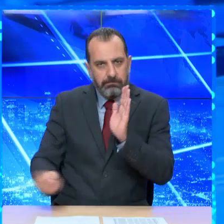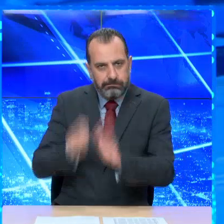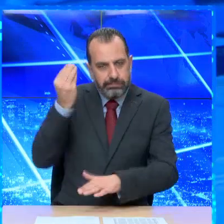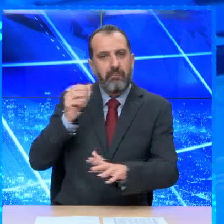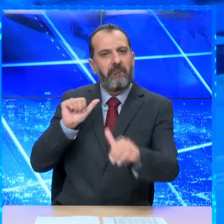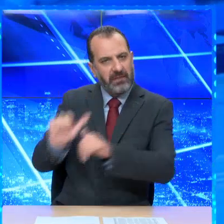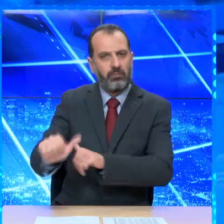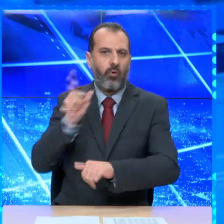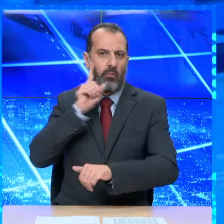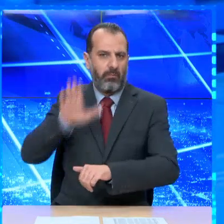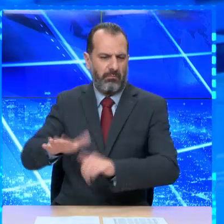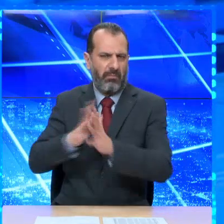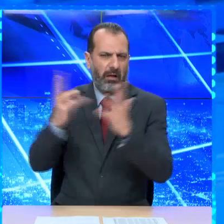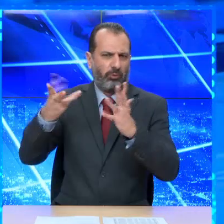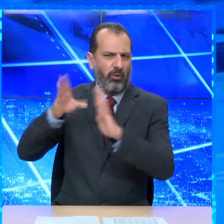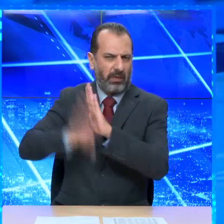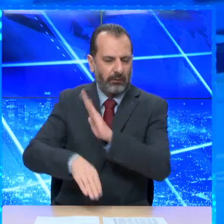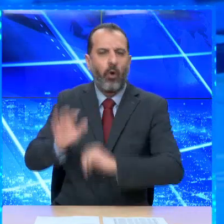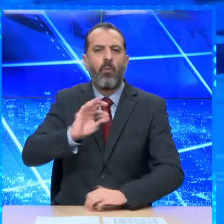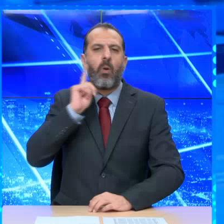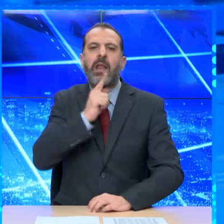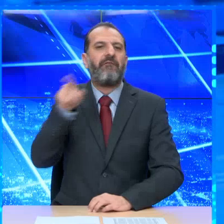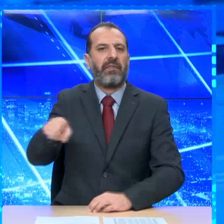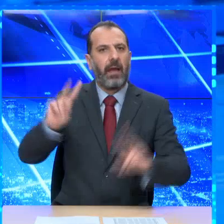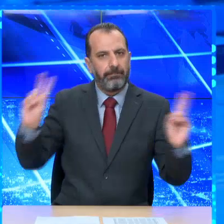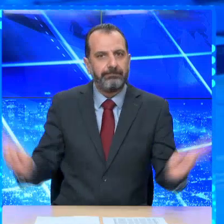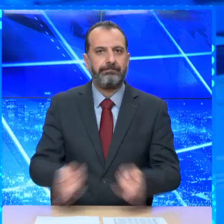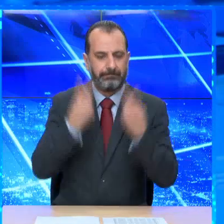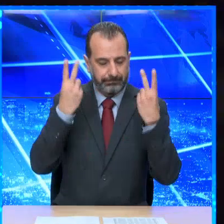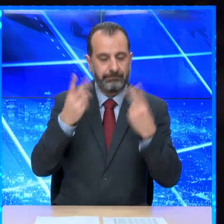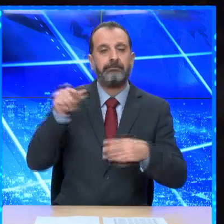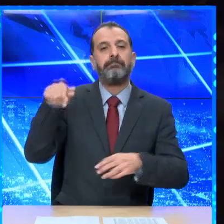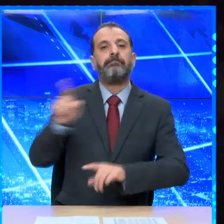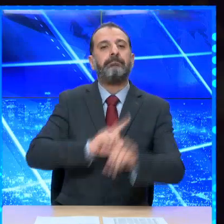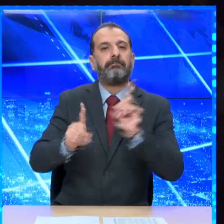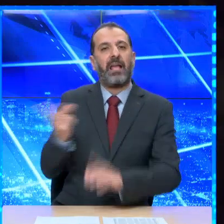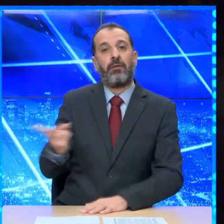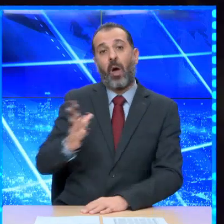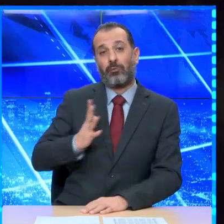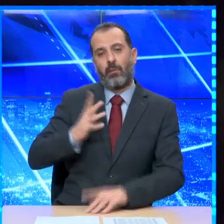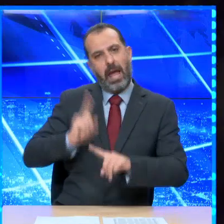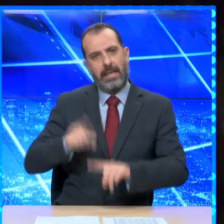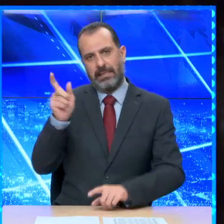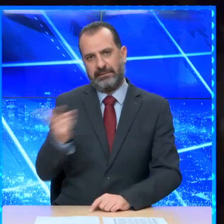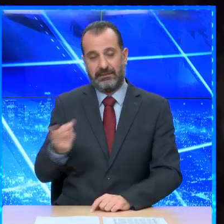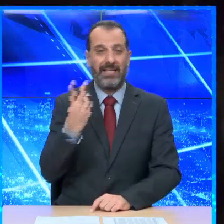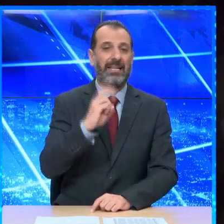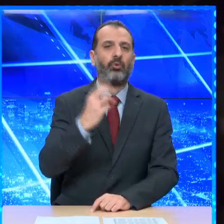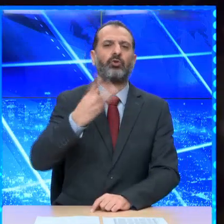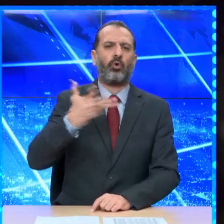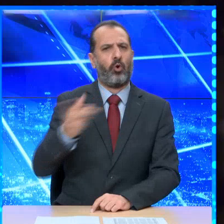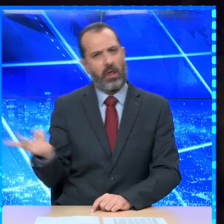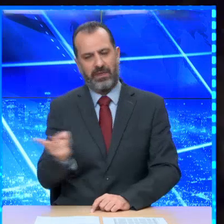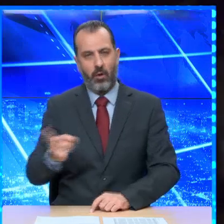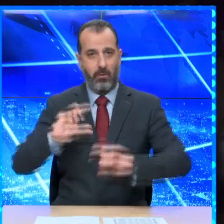βιασμού ανήλικης που έγινε σε αγροτική περιοχή της Λιβαδιάς εξιχνιάστηκε. Ταυτοποιήθηκαν ως δράστες δύο Έλληνες 23 ετών